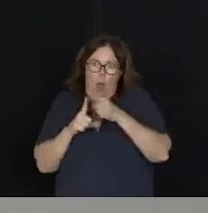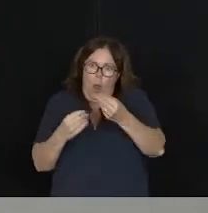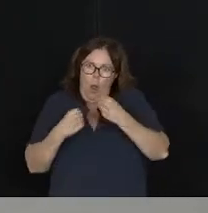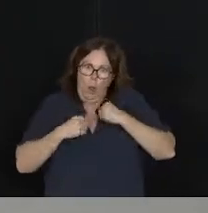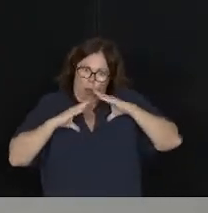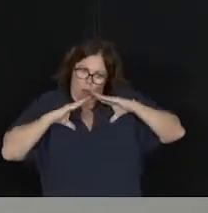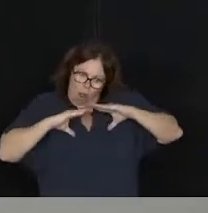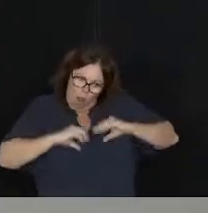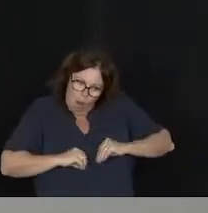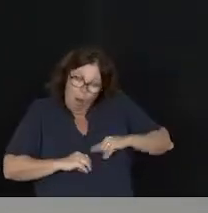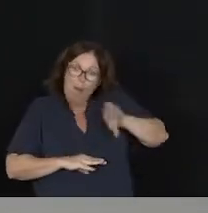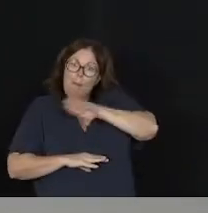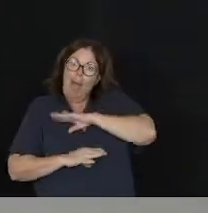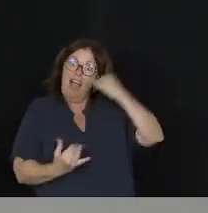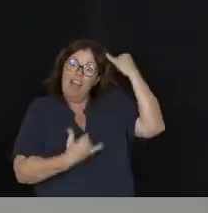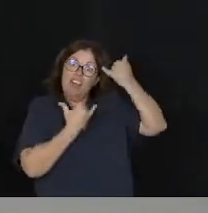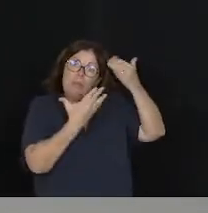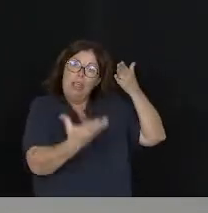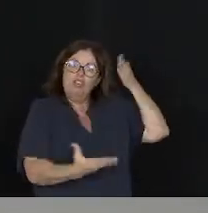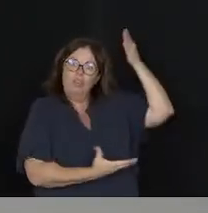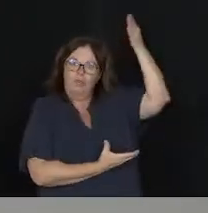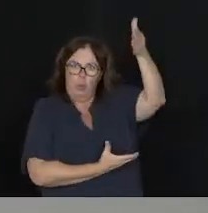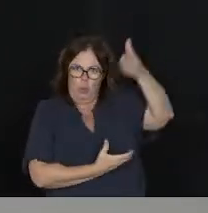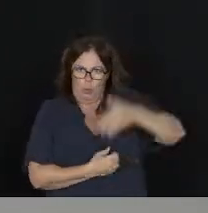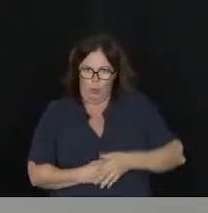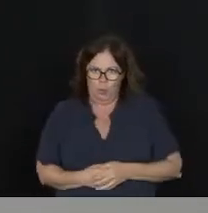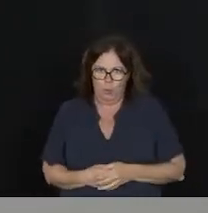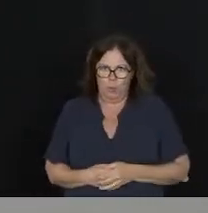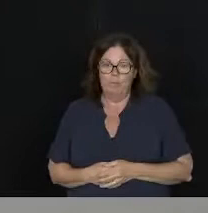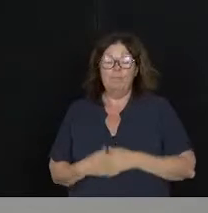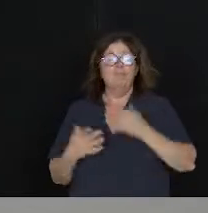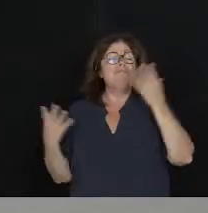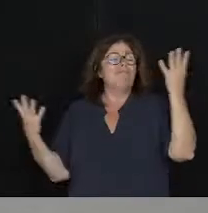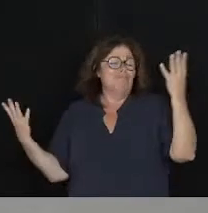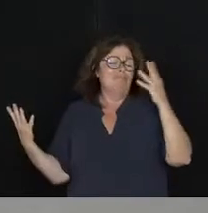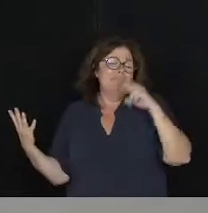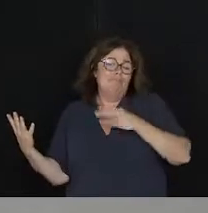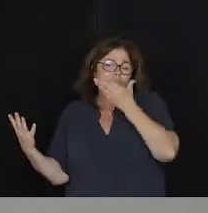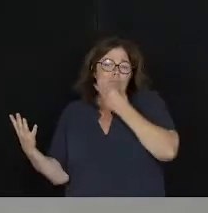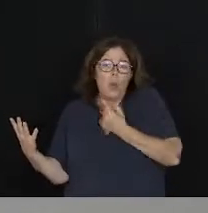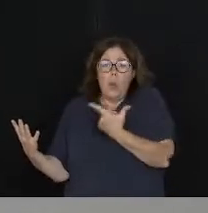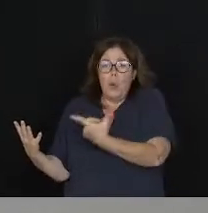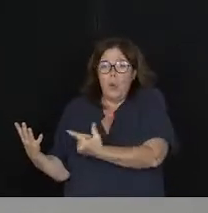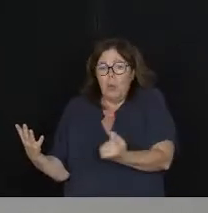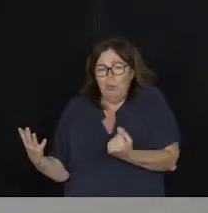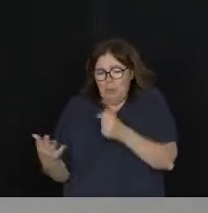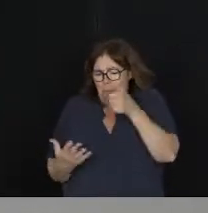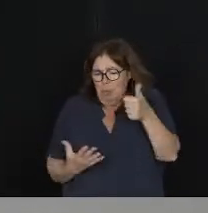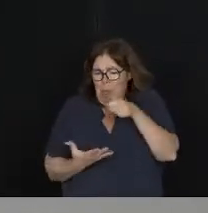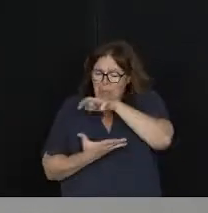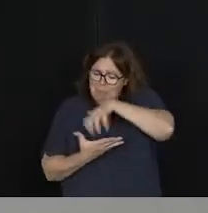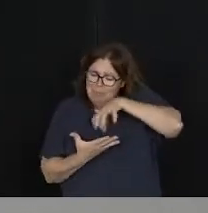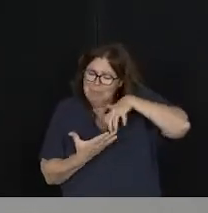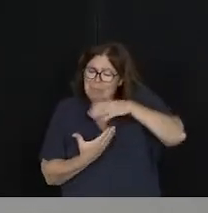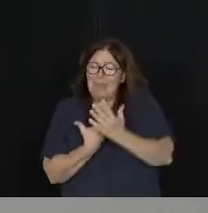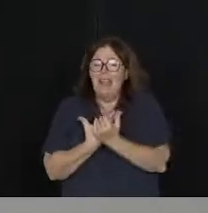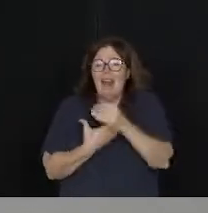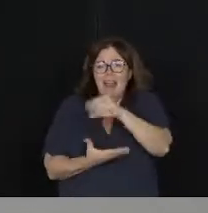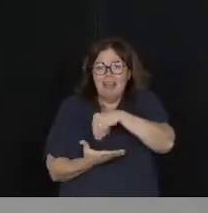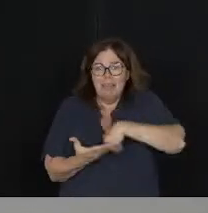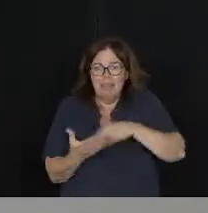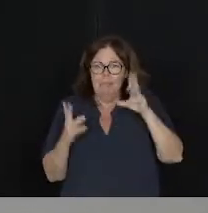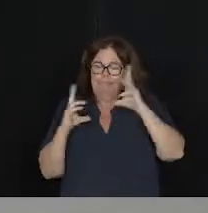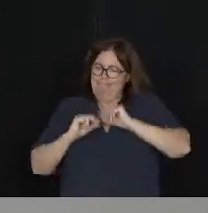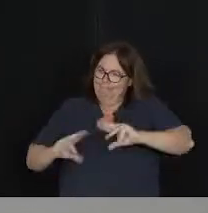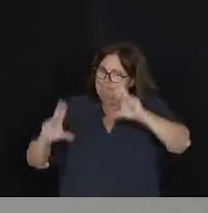correspondances. Et il y a de très nombreux couples qui, tout en évoquant de façon épisodique la mort du conjoint, en fait insistent sur le temps très